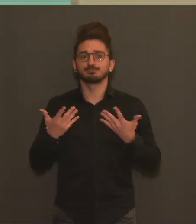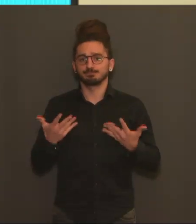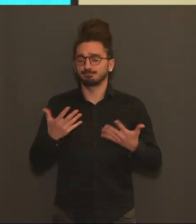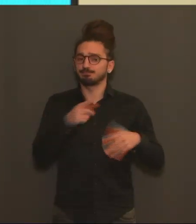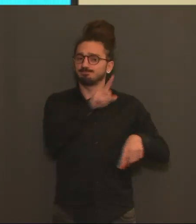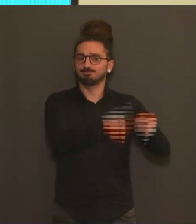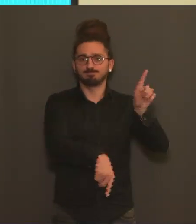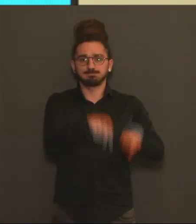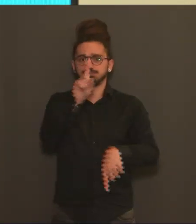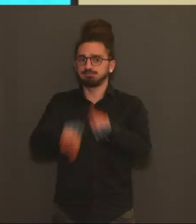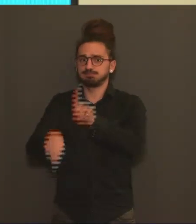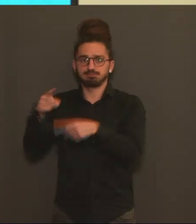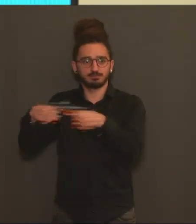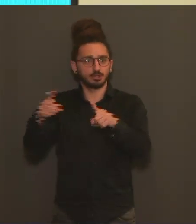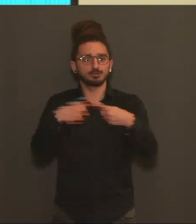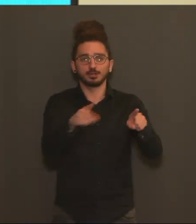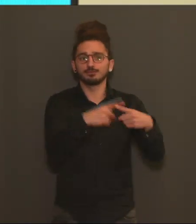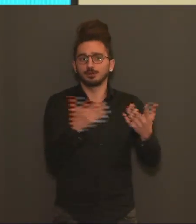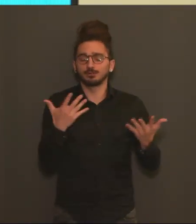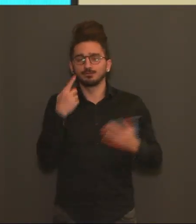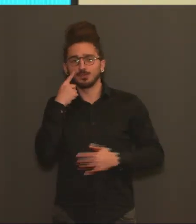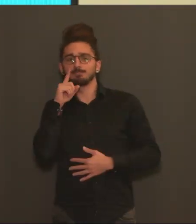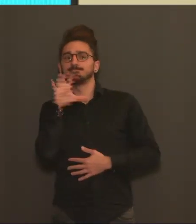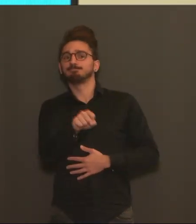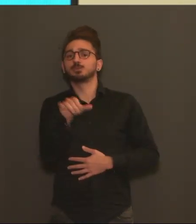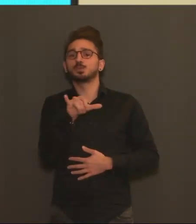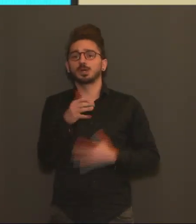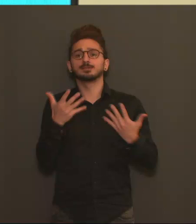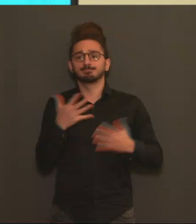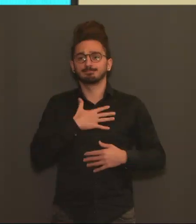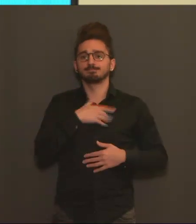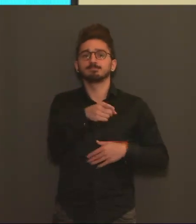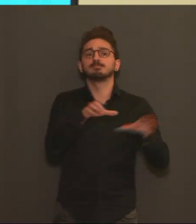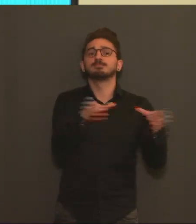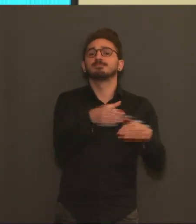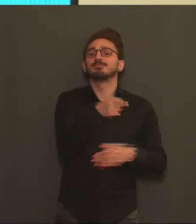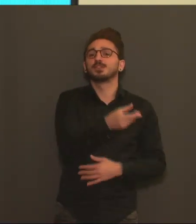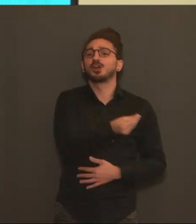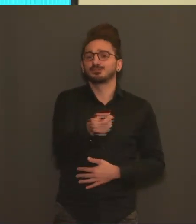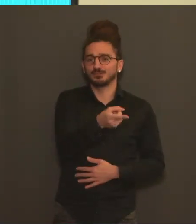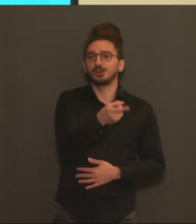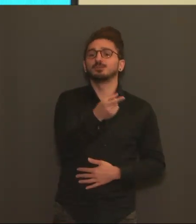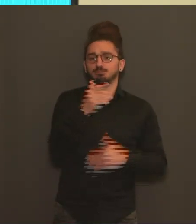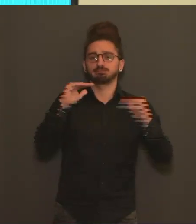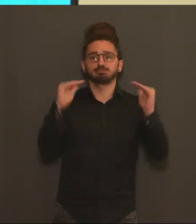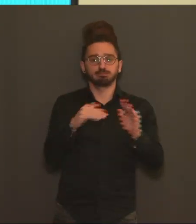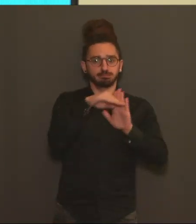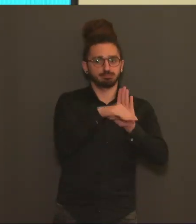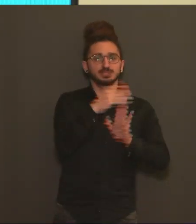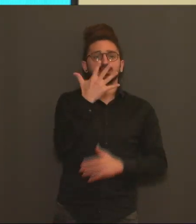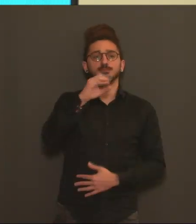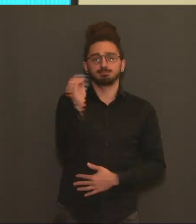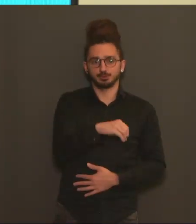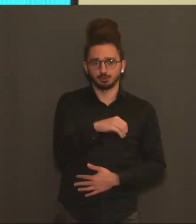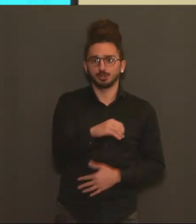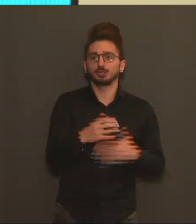observe une diminution limitée chez les enfants de l'ordre de 5%, de petites diminutions dans des groupes d'âge de 40 et 50 ans,